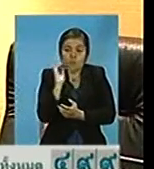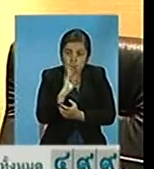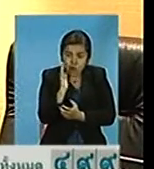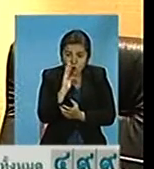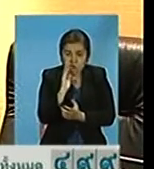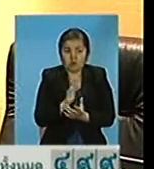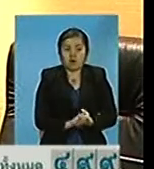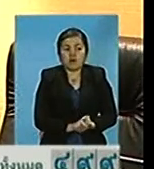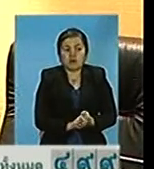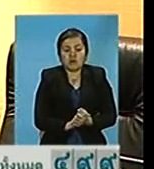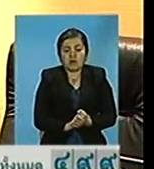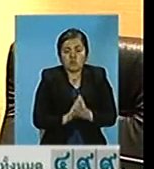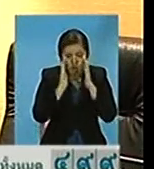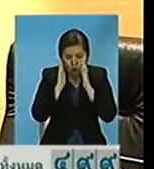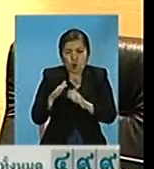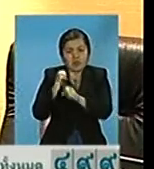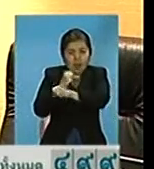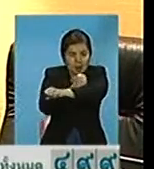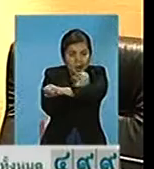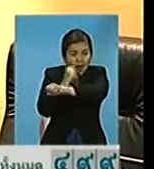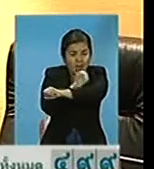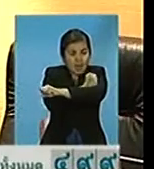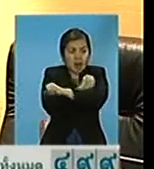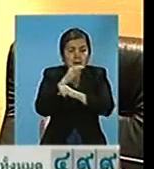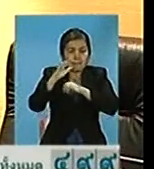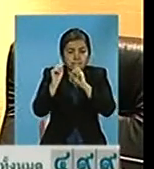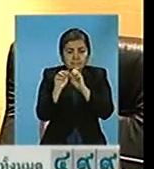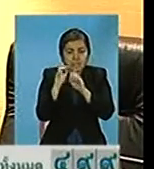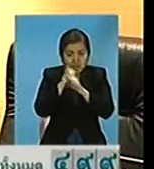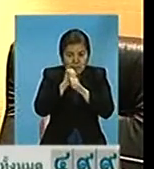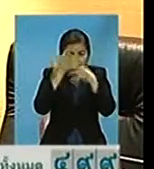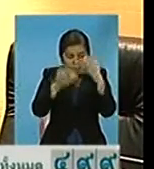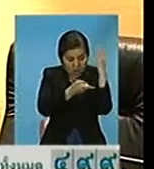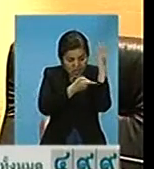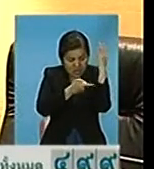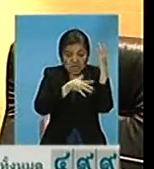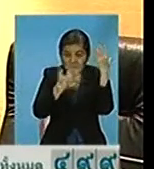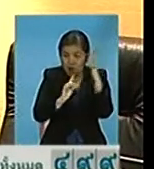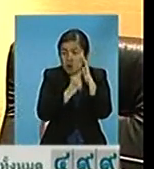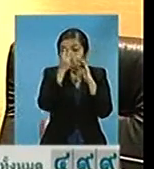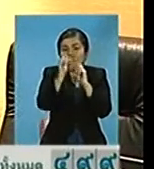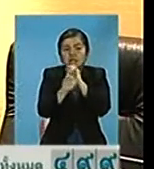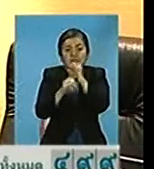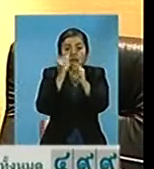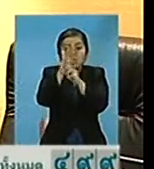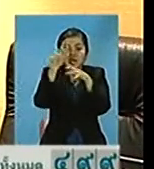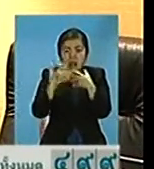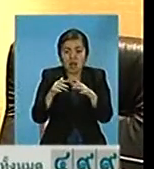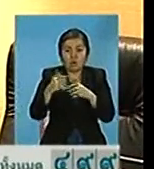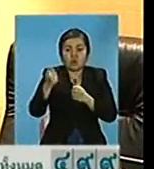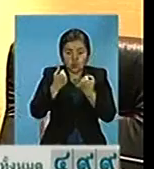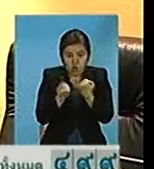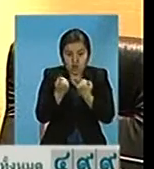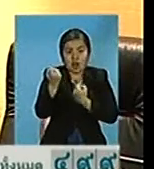เพราะลูกน้องผมที่กรีดยางอยู่กับผมผมเปิดกรีดยางมาแล้ว3ปีคนที่กรีดกับผมติดต่อกันมา3ปีมีรถปิกอัพ